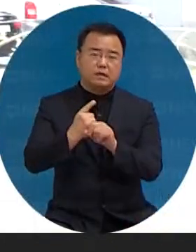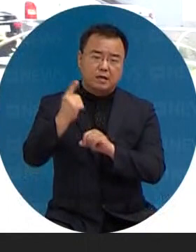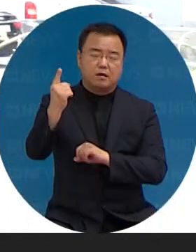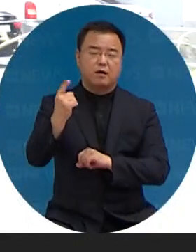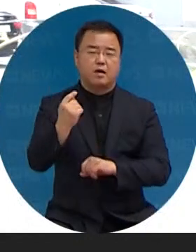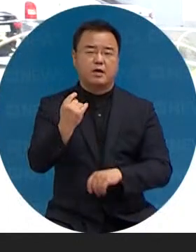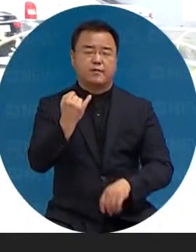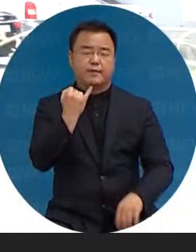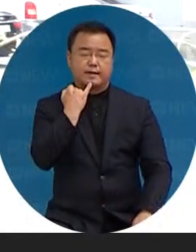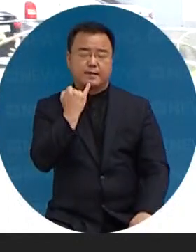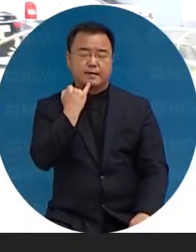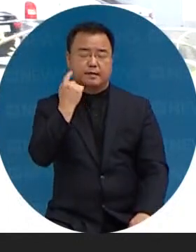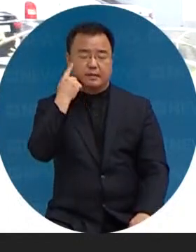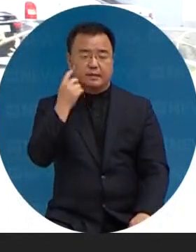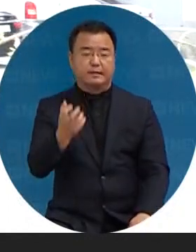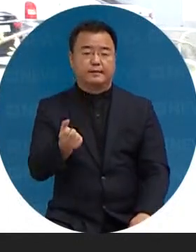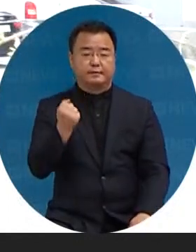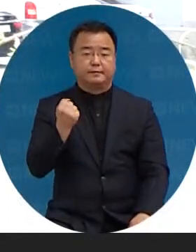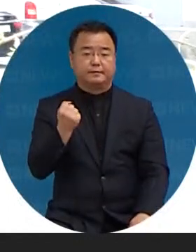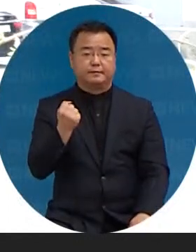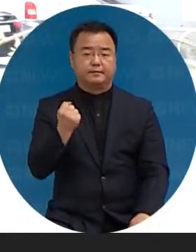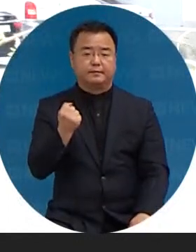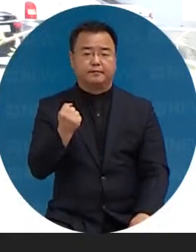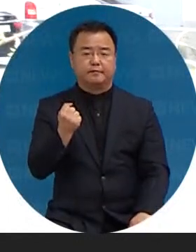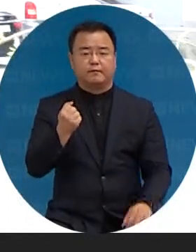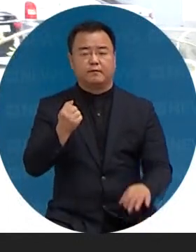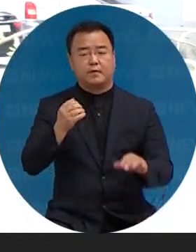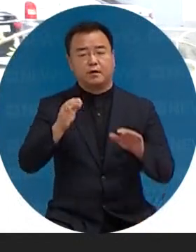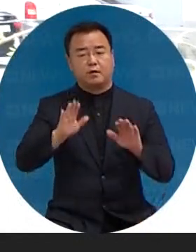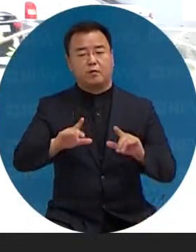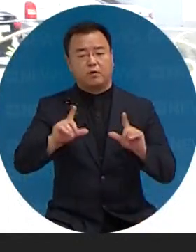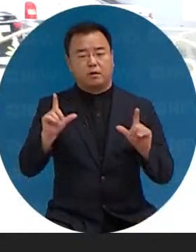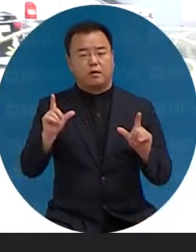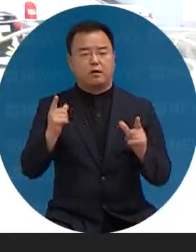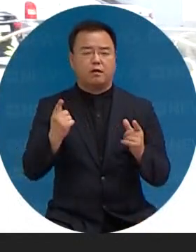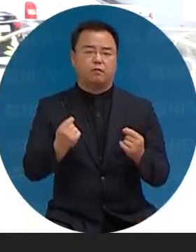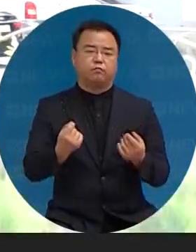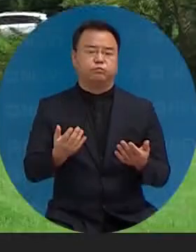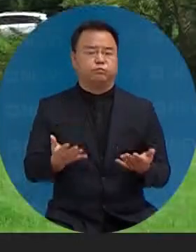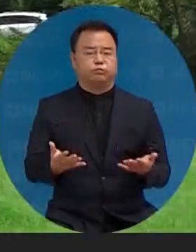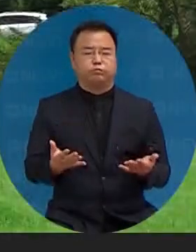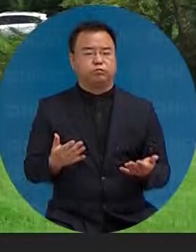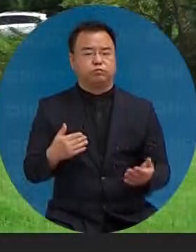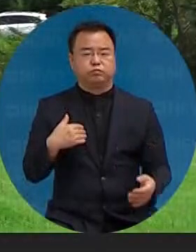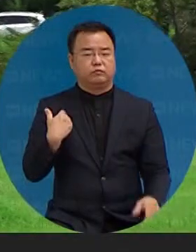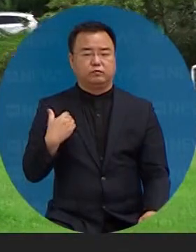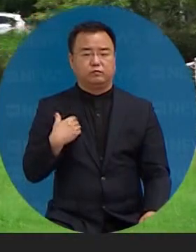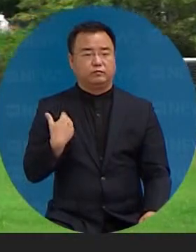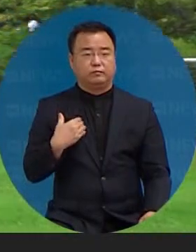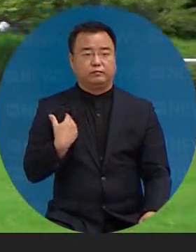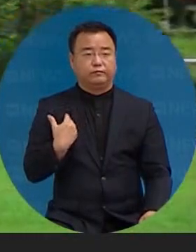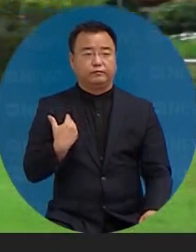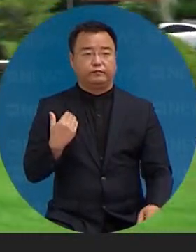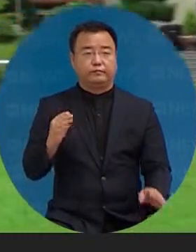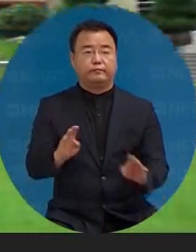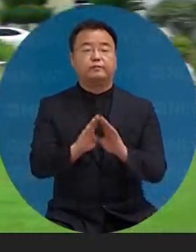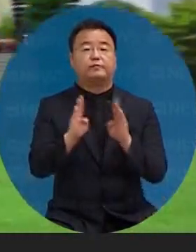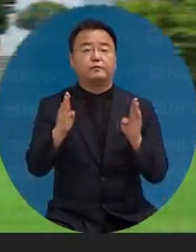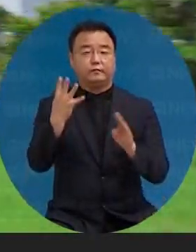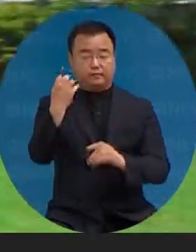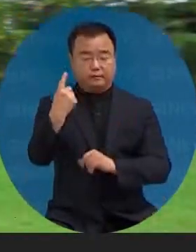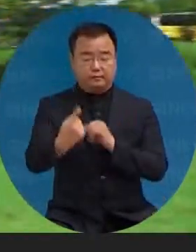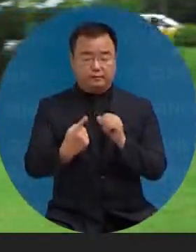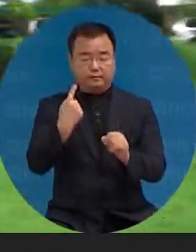가겠지 생각을 했었거든요 그런데 오히려 이렇게 클 줄은 몰랐죠 개교 41 열에 맞은